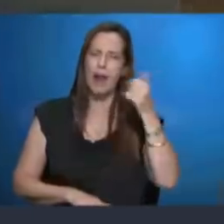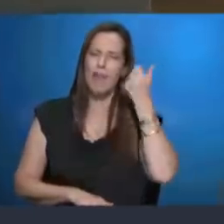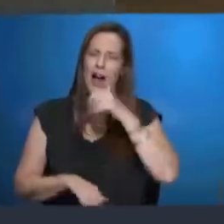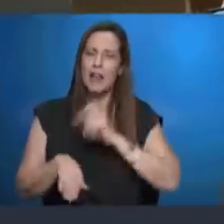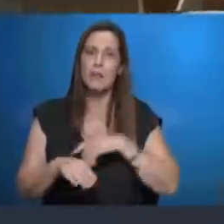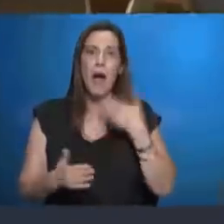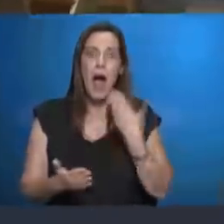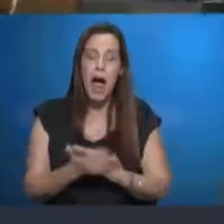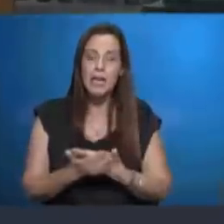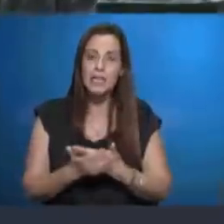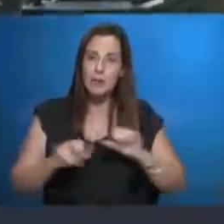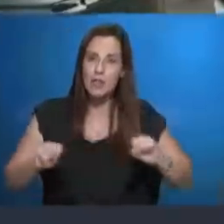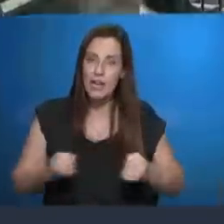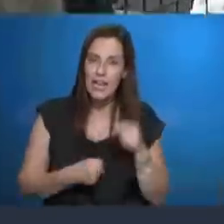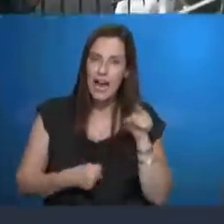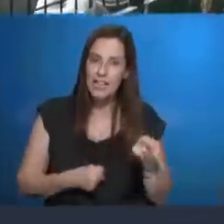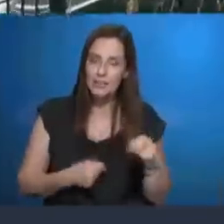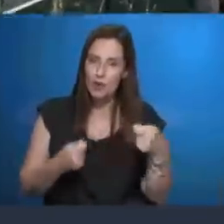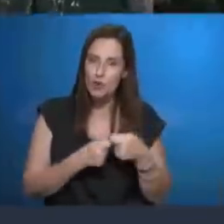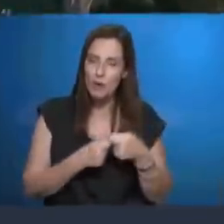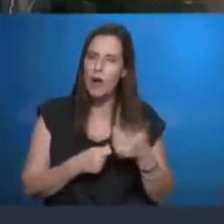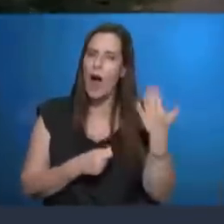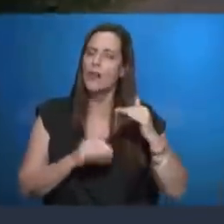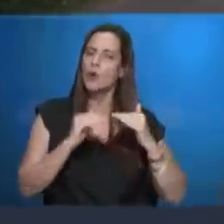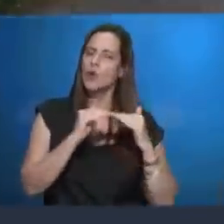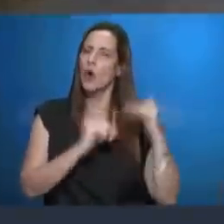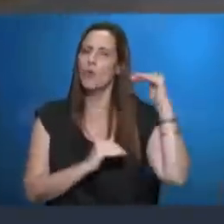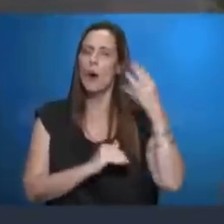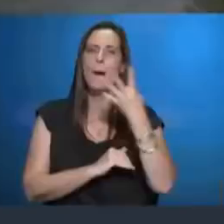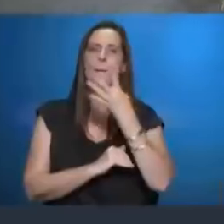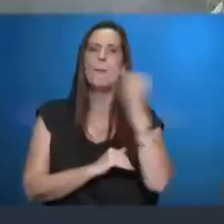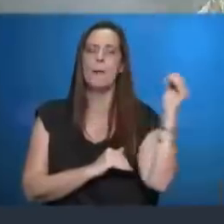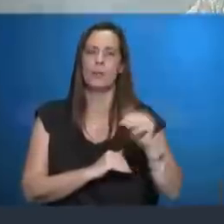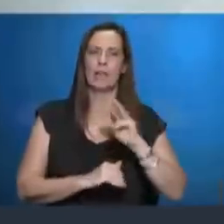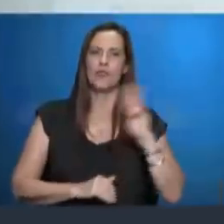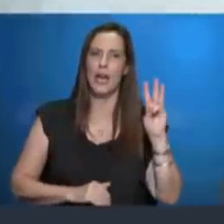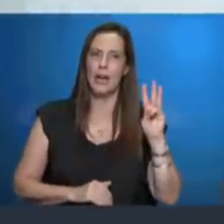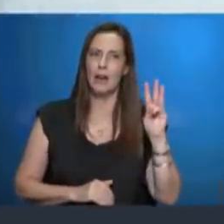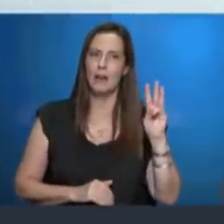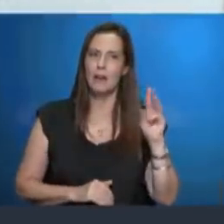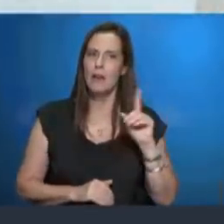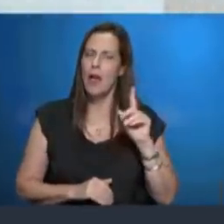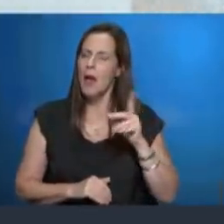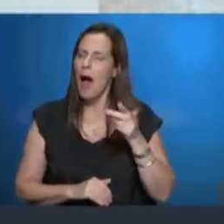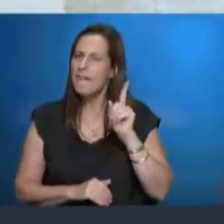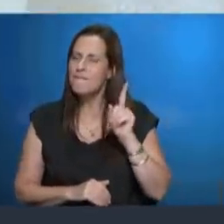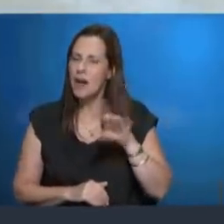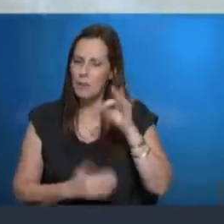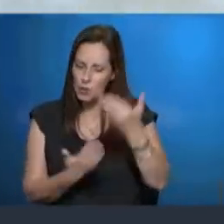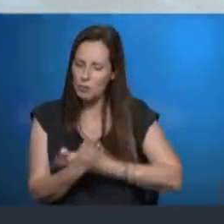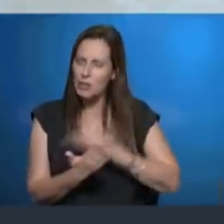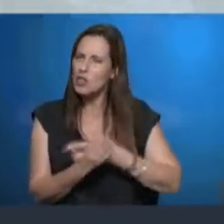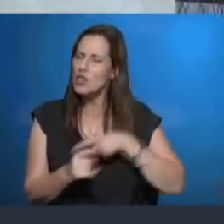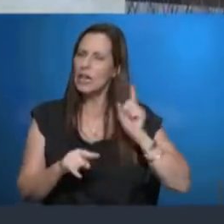לכולם. ההצעה של היזם חקיקת ושותפו הקבלן הייתה גבוהה בכ400,000 שקלים. מצד שני נמצא במסמכיו